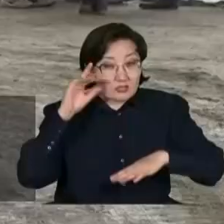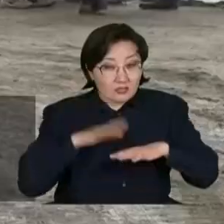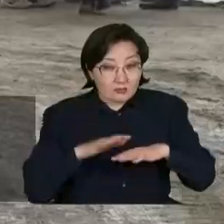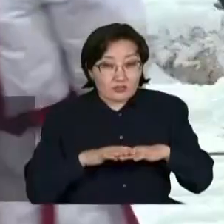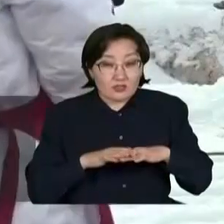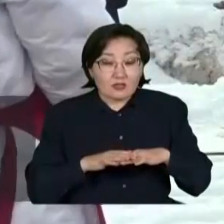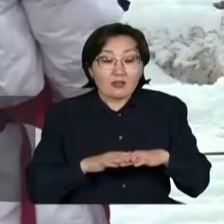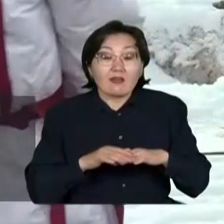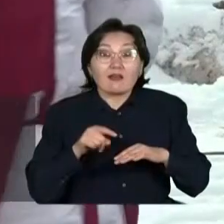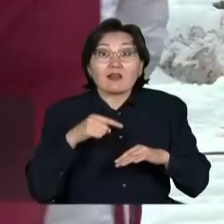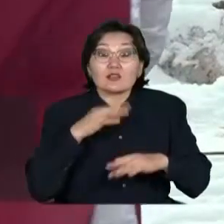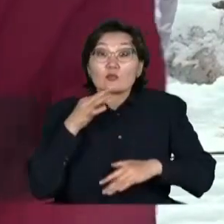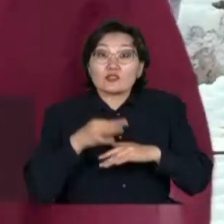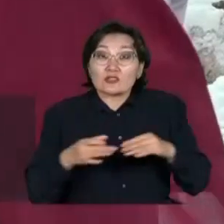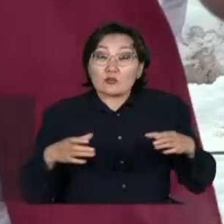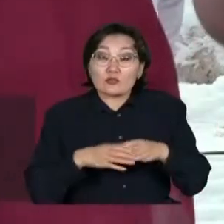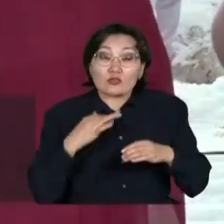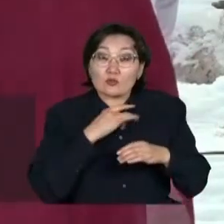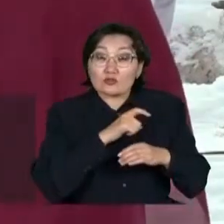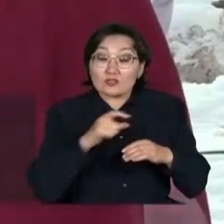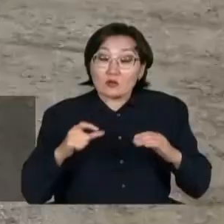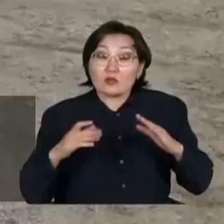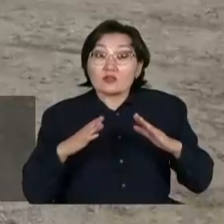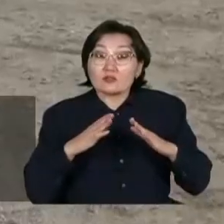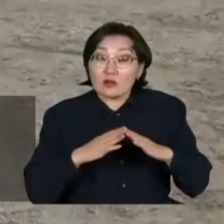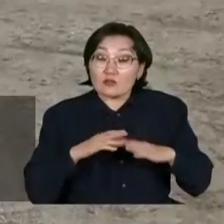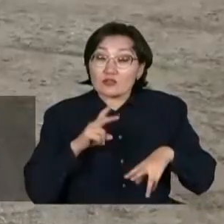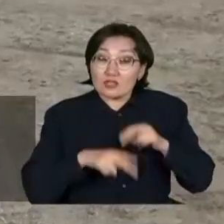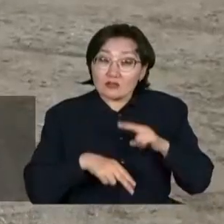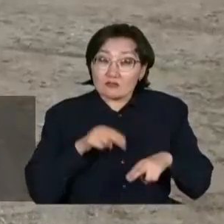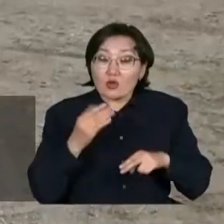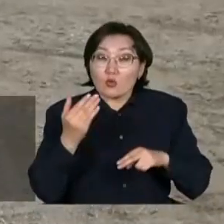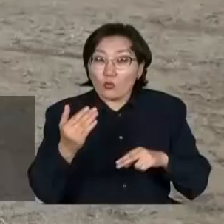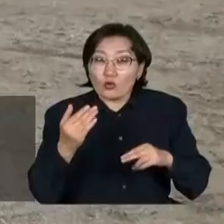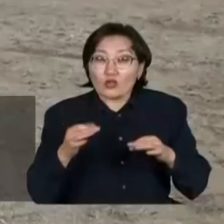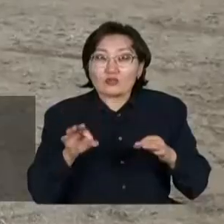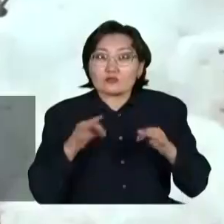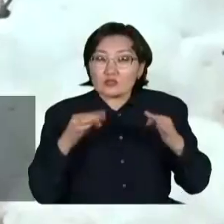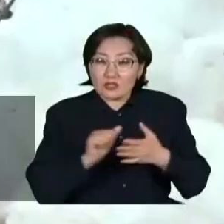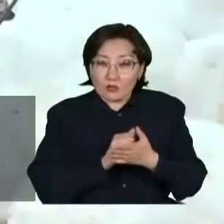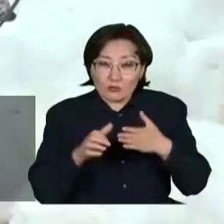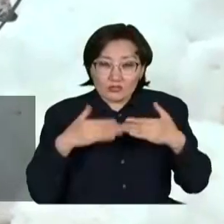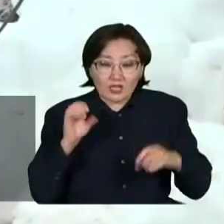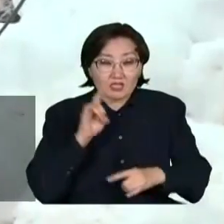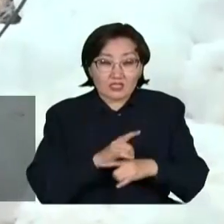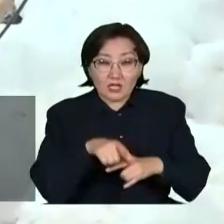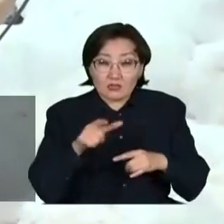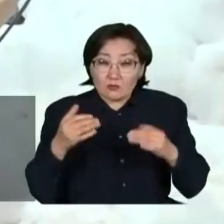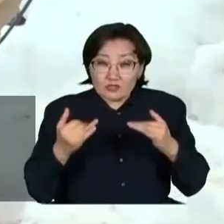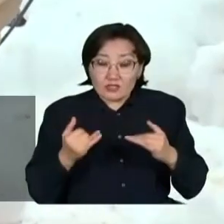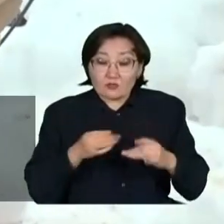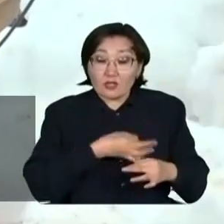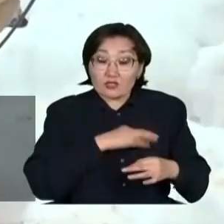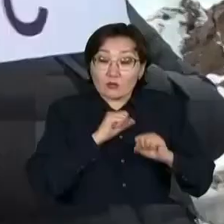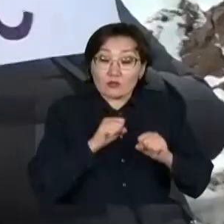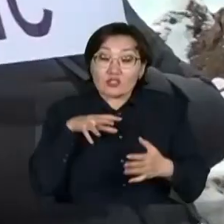ашады. Сөйтсе жаңағы компанияның көпқабатты тұрғын үй тұрғызбақ түгілі шеге қағуға да рұқсаты жоқ екен. Алданған азаматтар енді адвокат